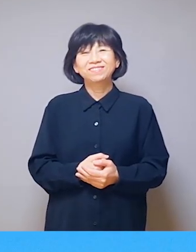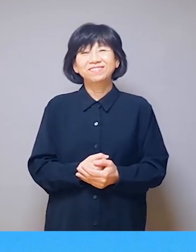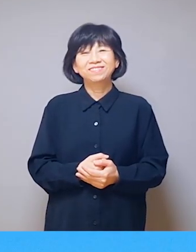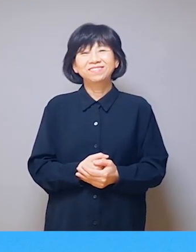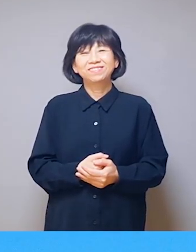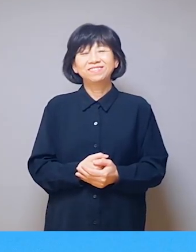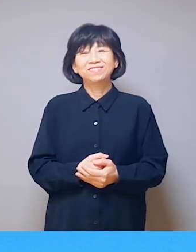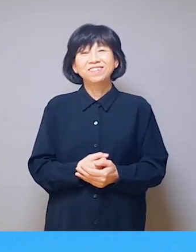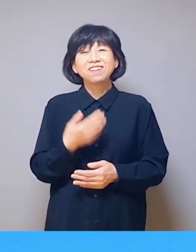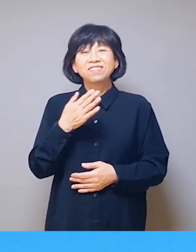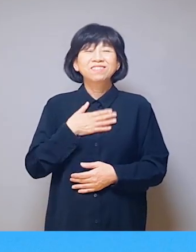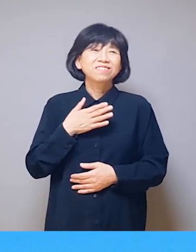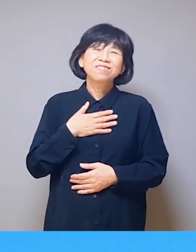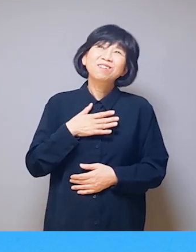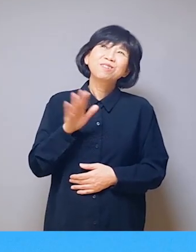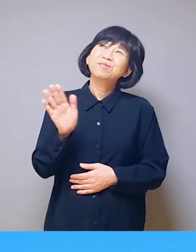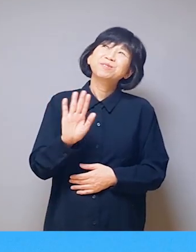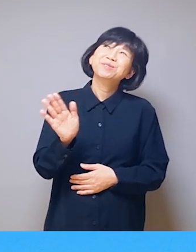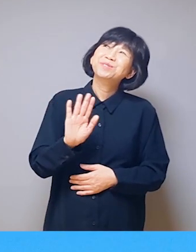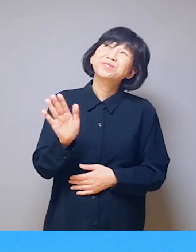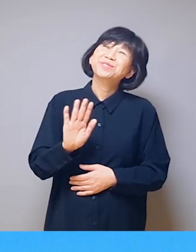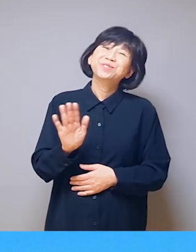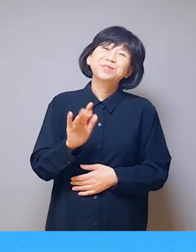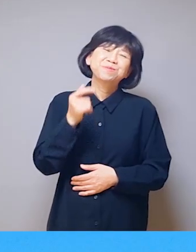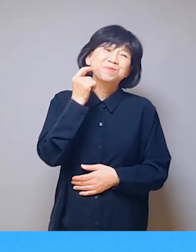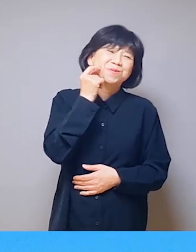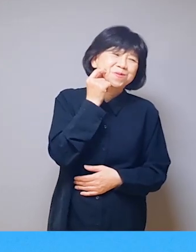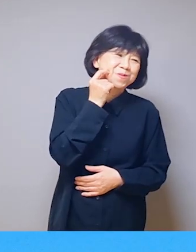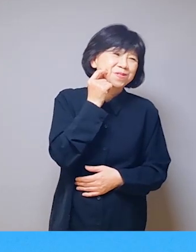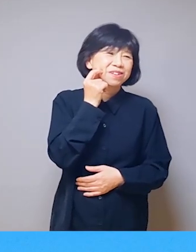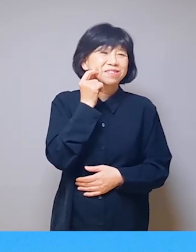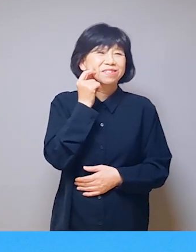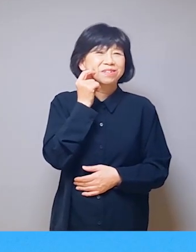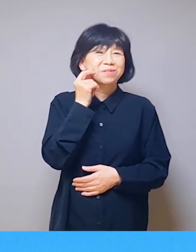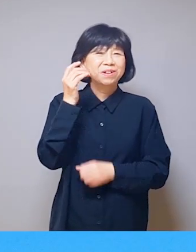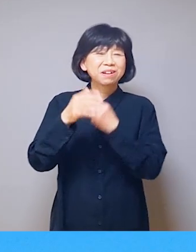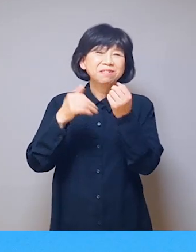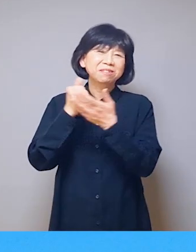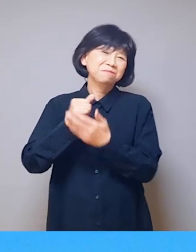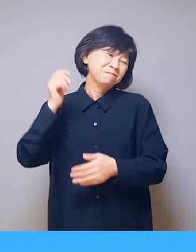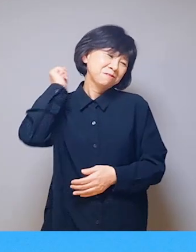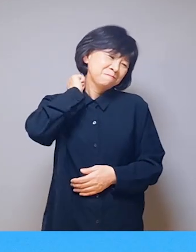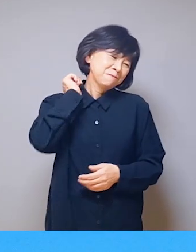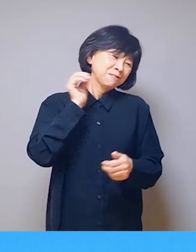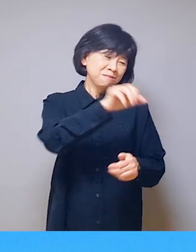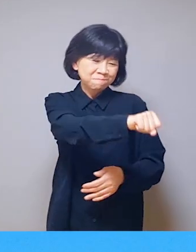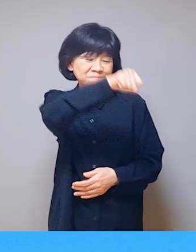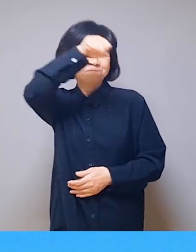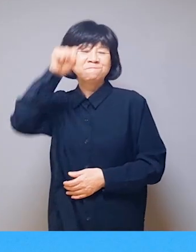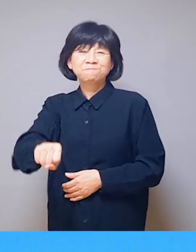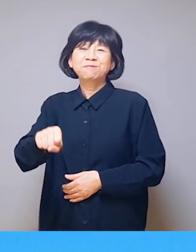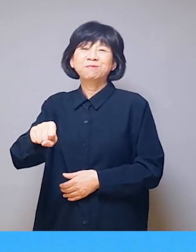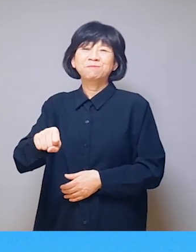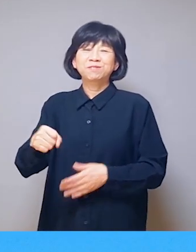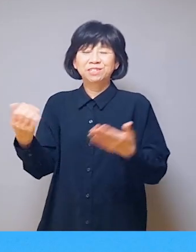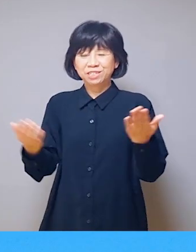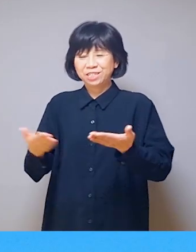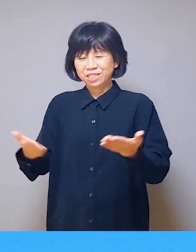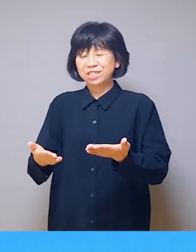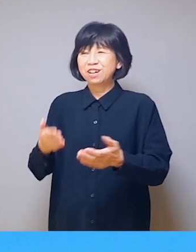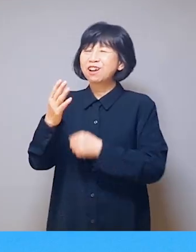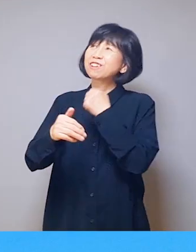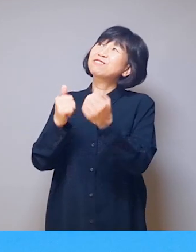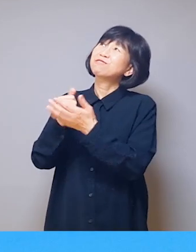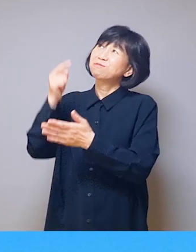그렇게 신학을 안 하겠다고 발버둥 치면서 딴 길로 가려고 그러는데 억지로 뒷목을 잡고 신학의 길을 가게 하셨으니까 하나님이